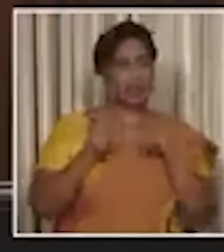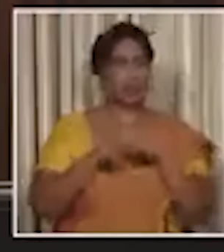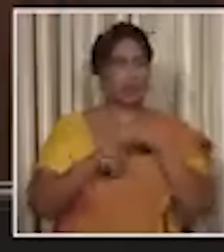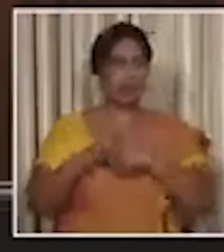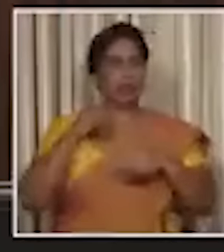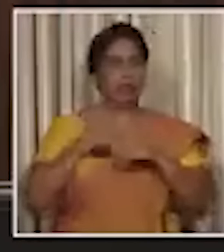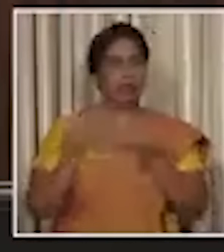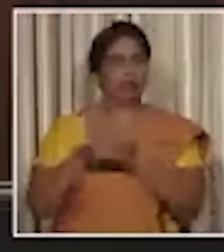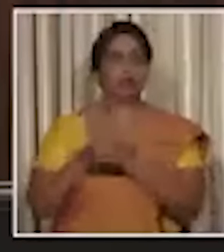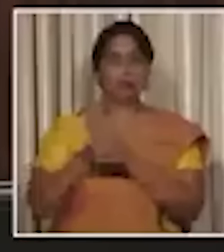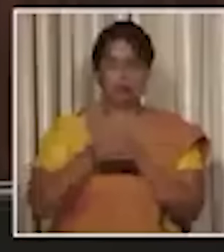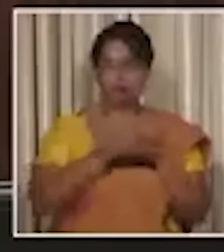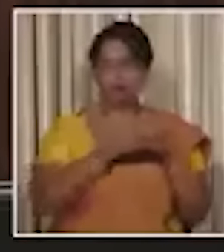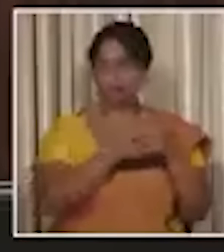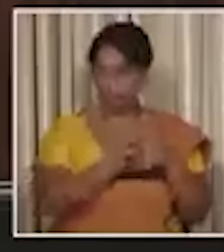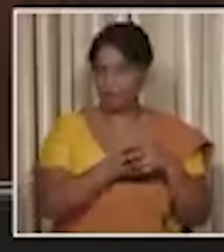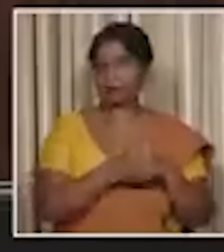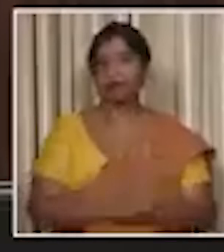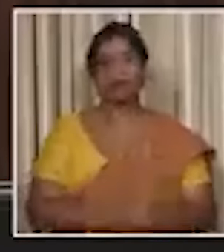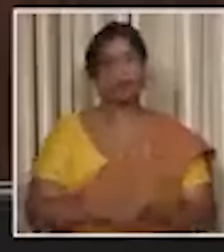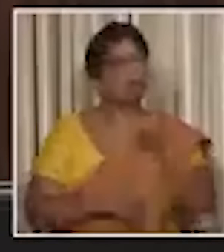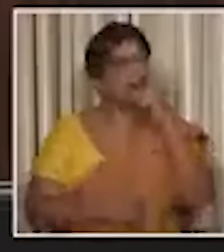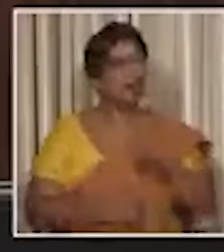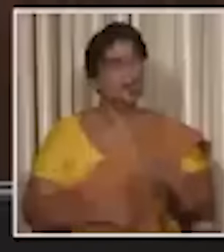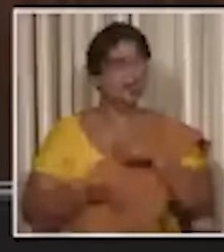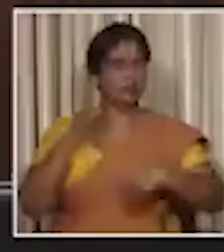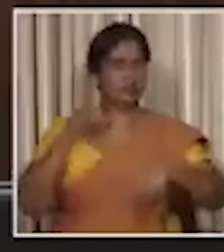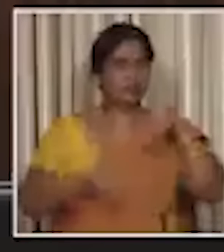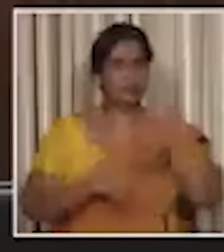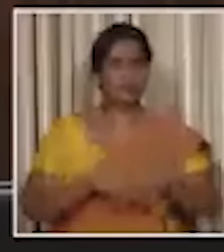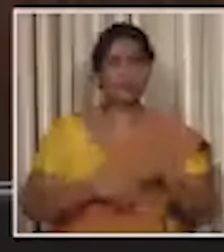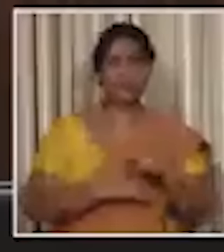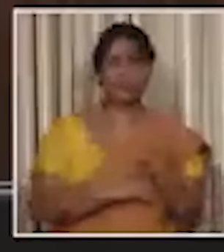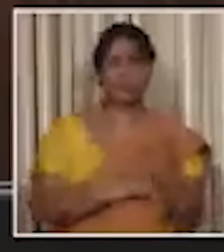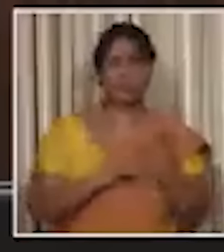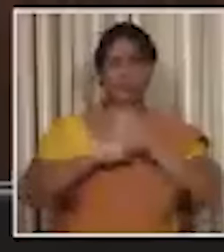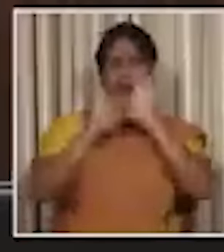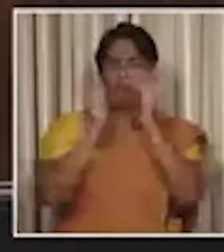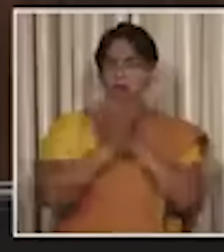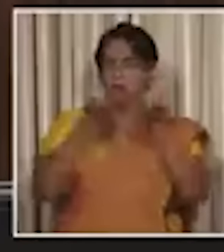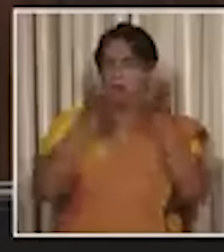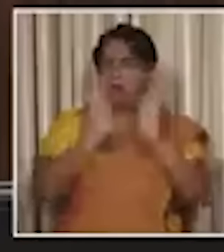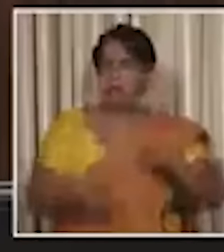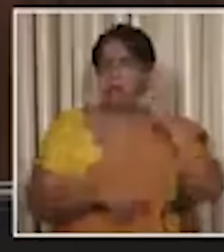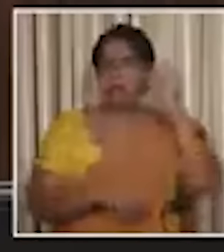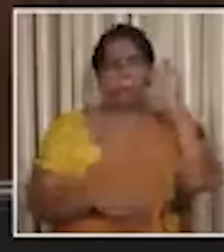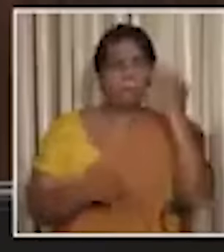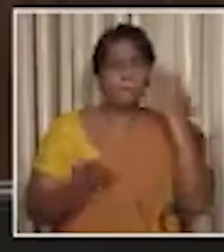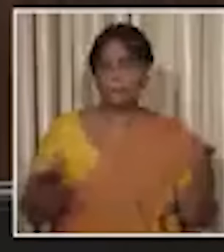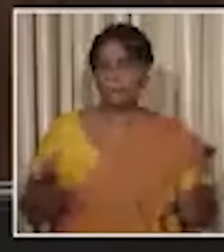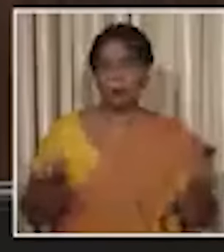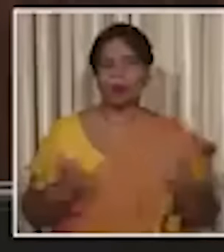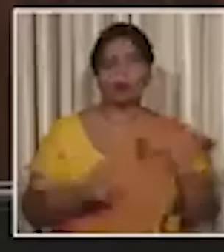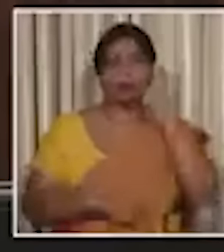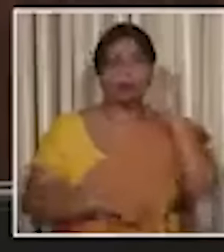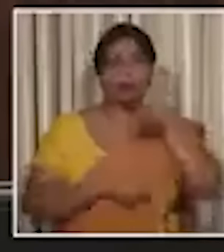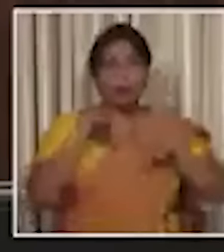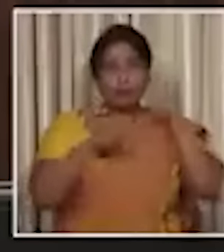கட்டியதற்கு நீங்கள் உதவி வழங்க வேண்டும். அப்படி உதவி வழங்காவிட்டால் இந்த பாராளுமன்றம் உண்மையிலேயே